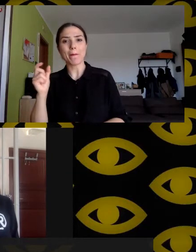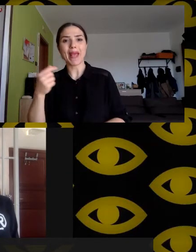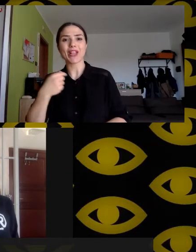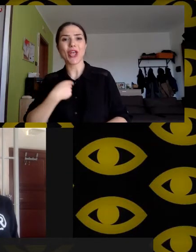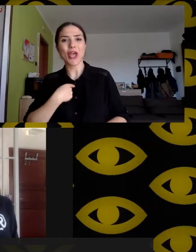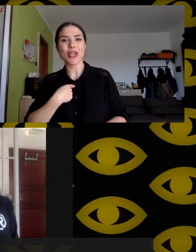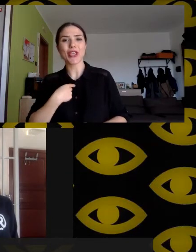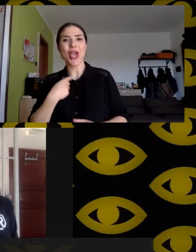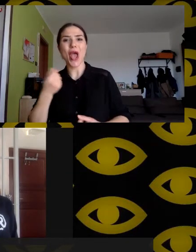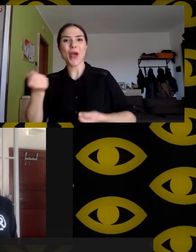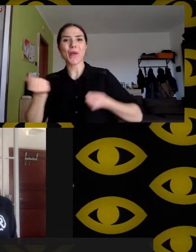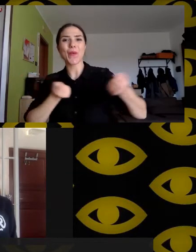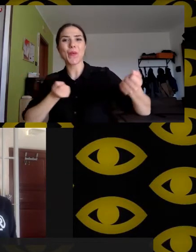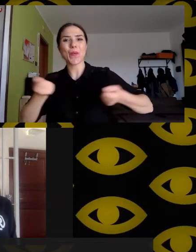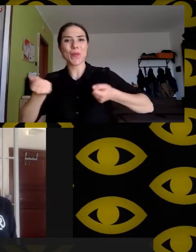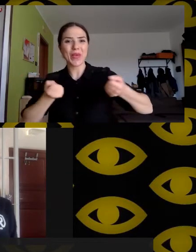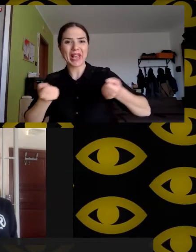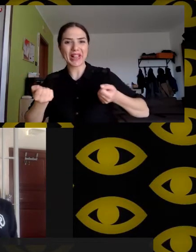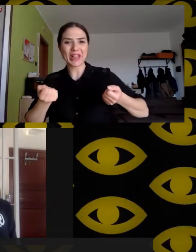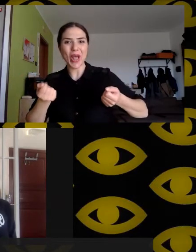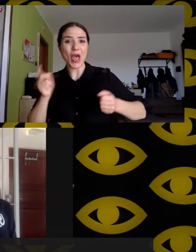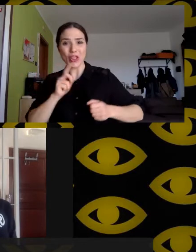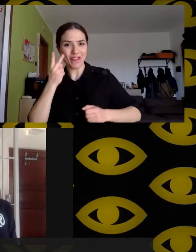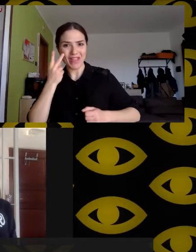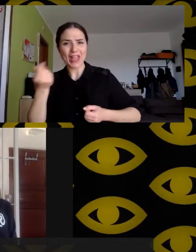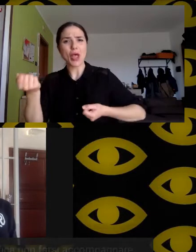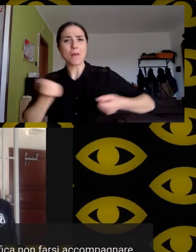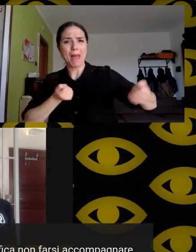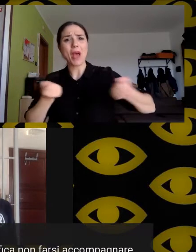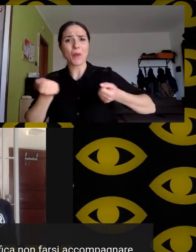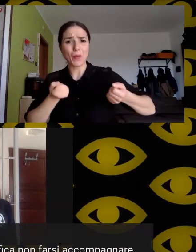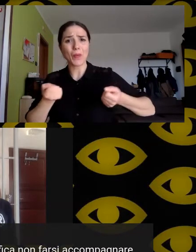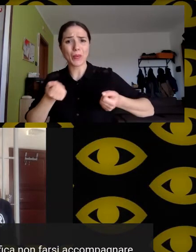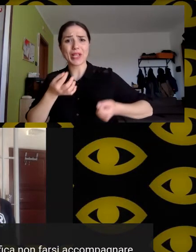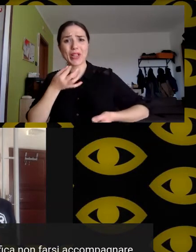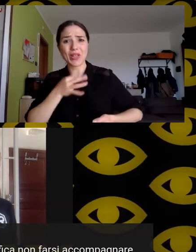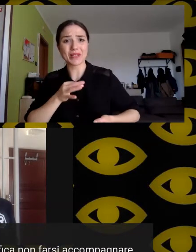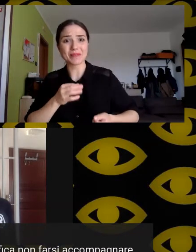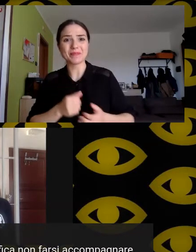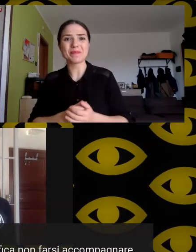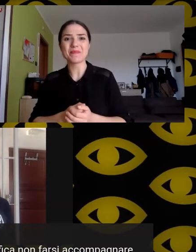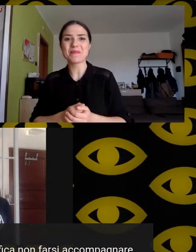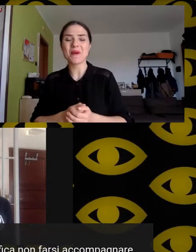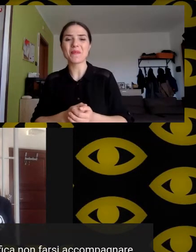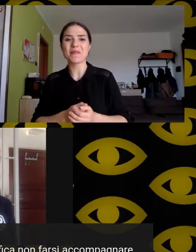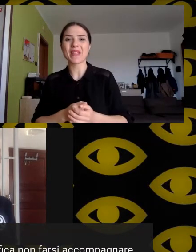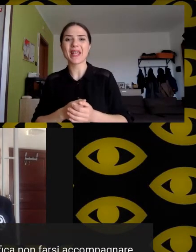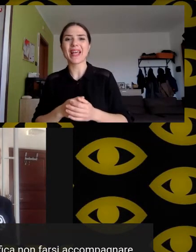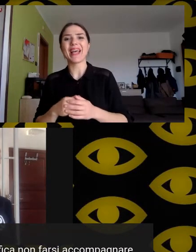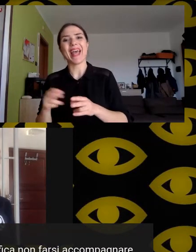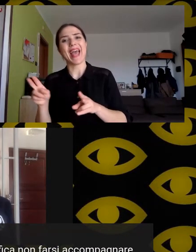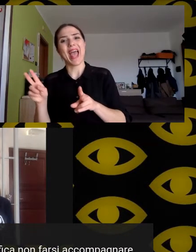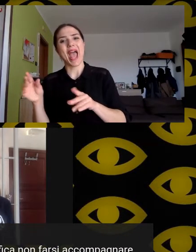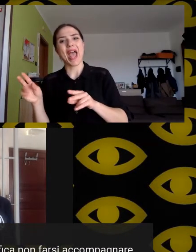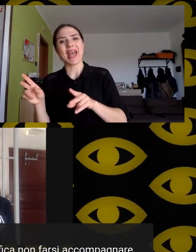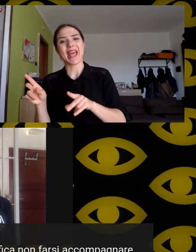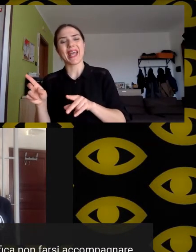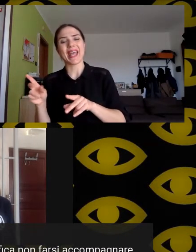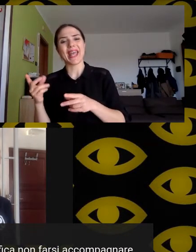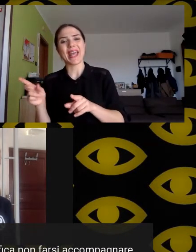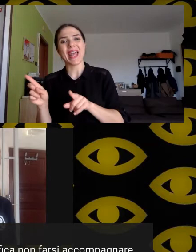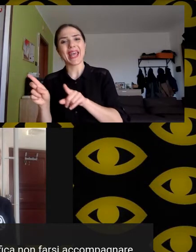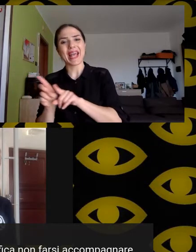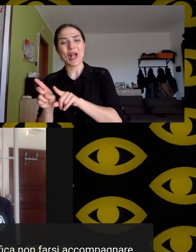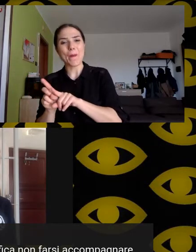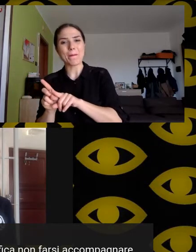camionista. Luca è non vedente. E poi leggo anche quello della sua ragazza, appunto, che dice che il fatto di usare il cane guida e il bastone